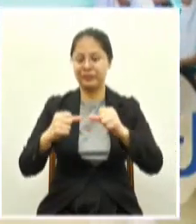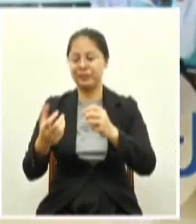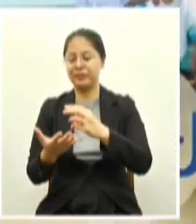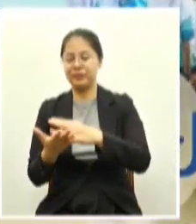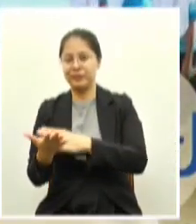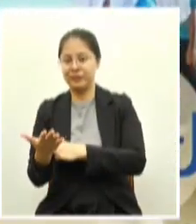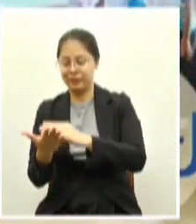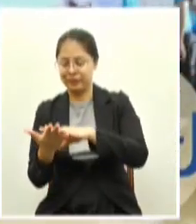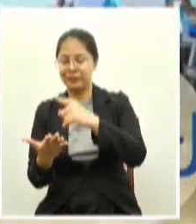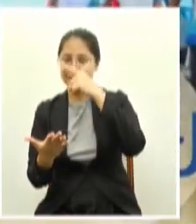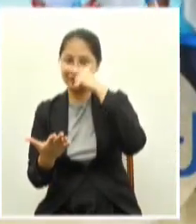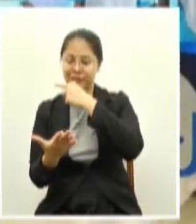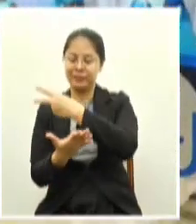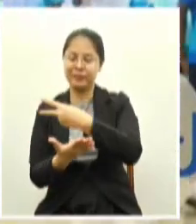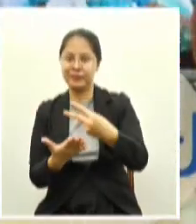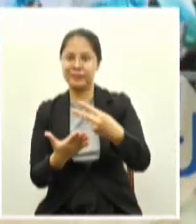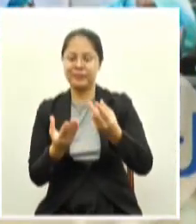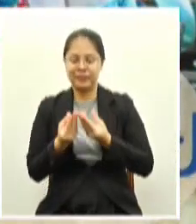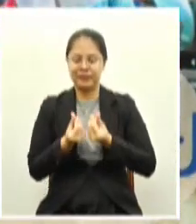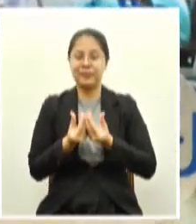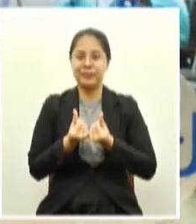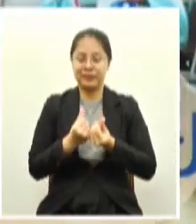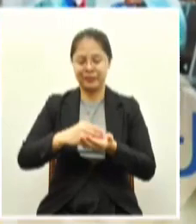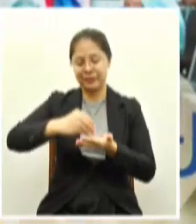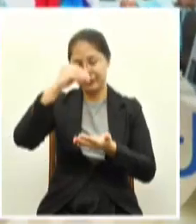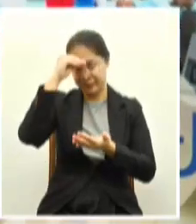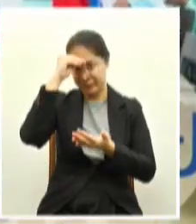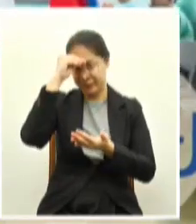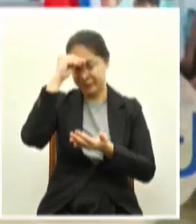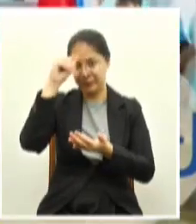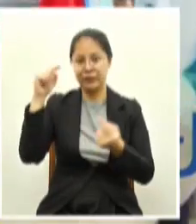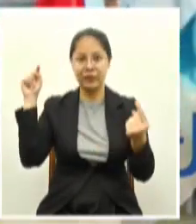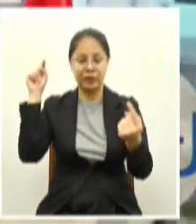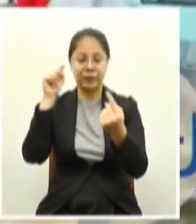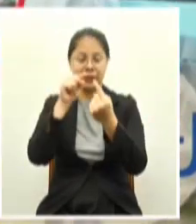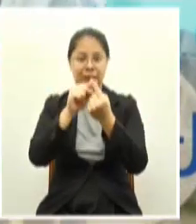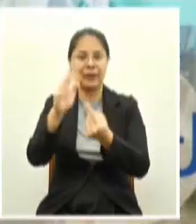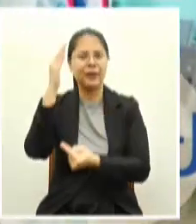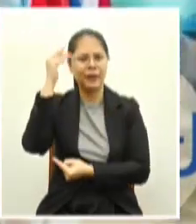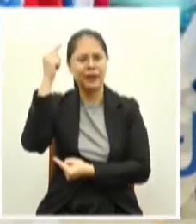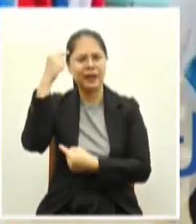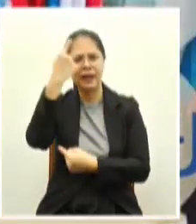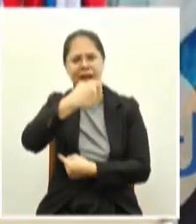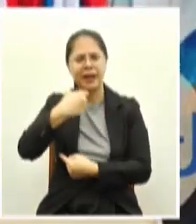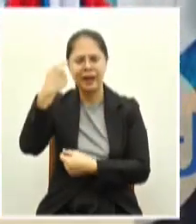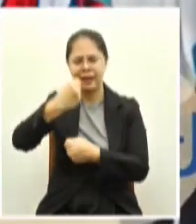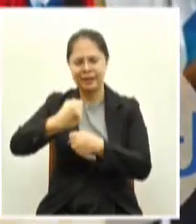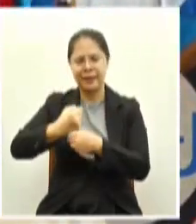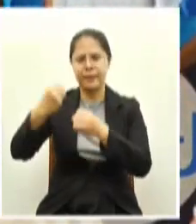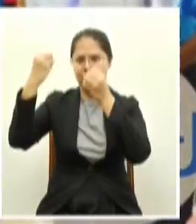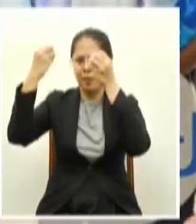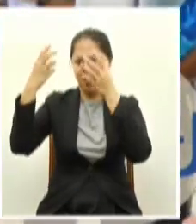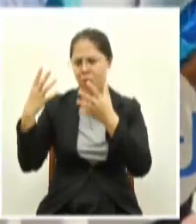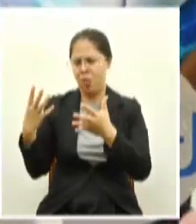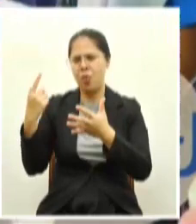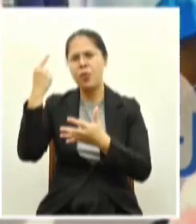คณิตศาสตร์ที่เรียกได้ว่าเป็นห้องเรียนที่เกิดจากฐานคิดของครูที่แปลงร่างเป็นนักออก